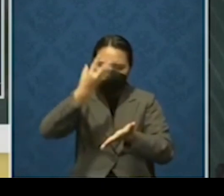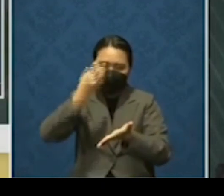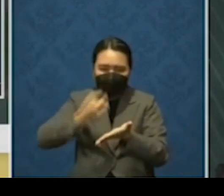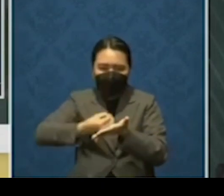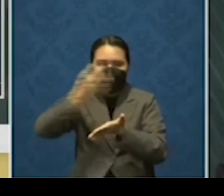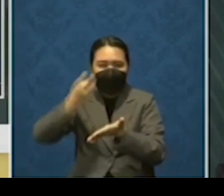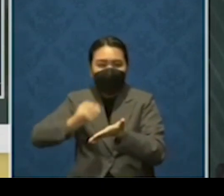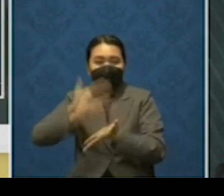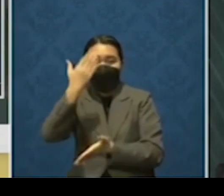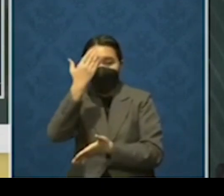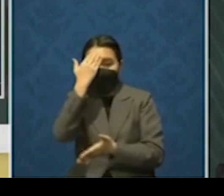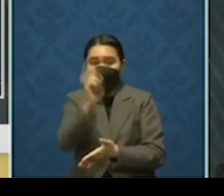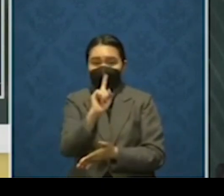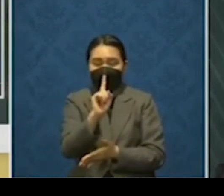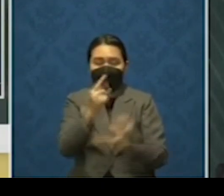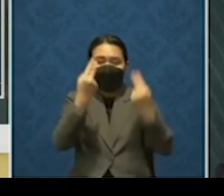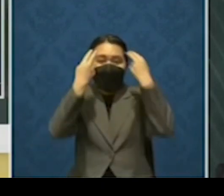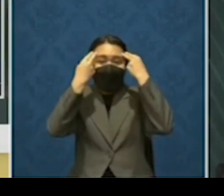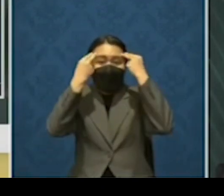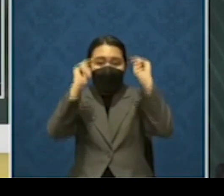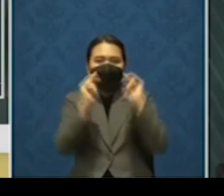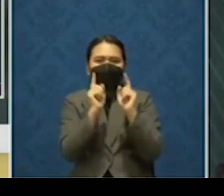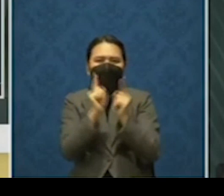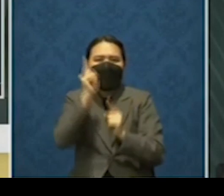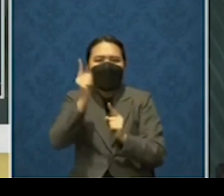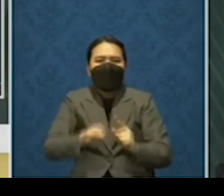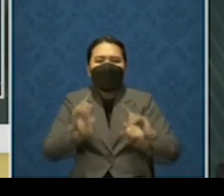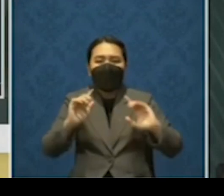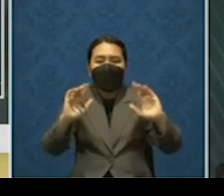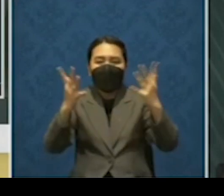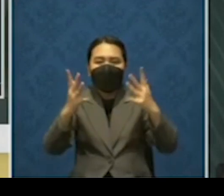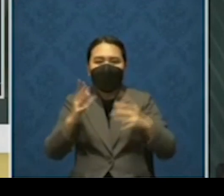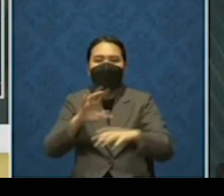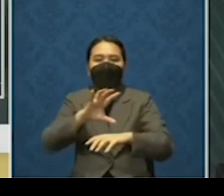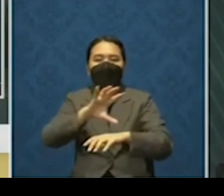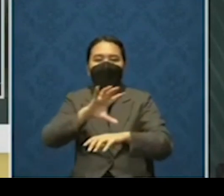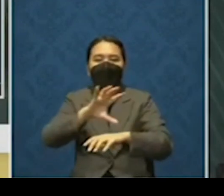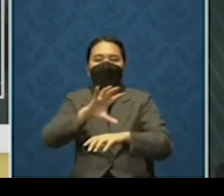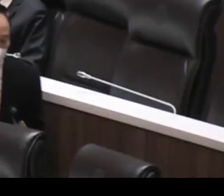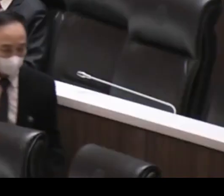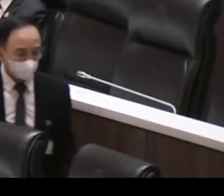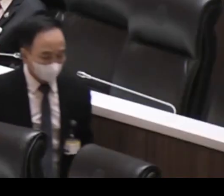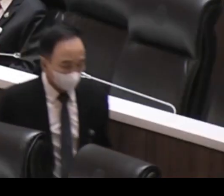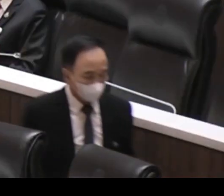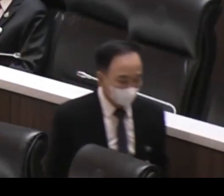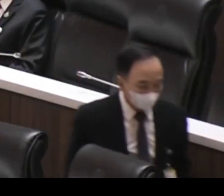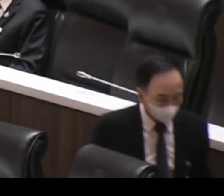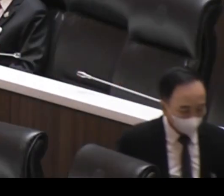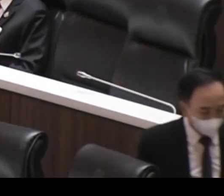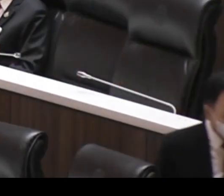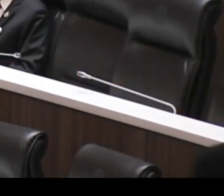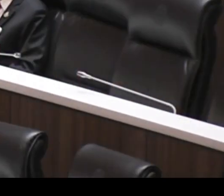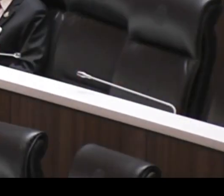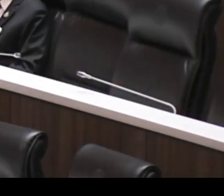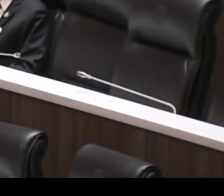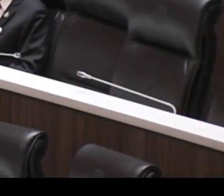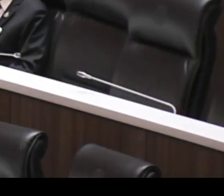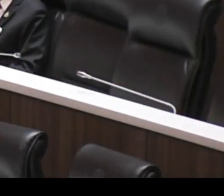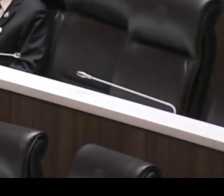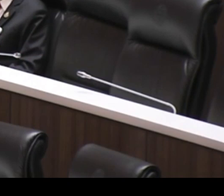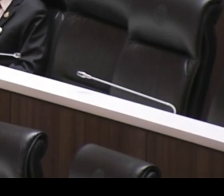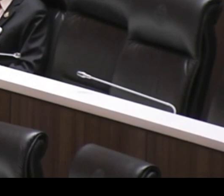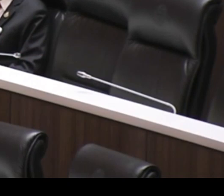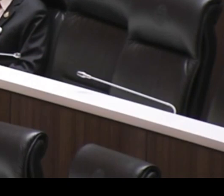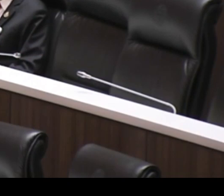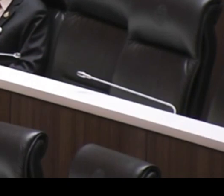ะไรครับก็เพราะท่านนายกไม่ได้เป็นเจรจาจริงไงหลอกประชาชนไปวัน ขณะที่พลตำรวจเอกเสรี